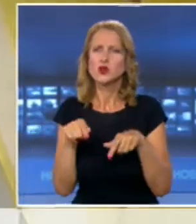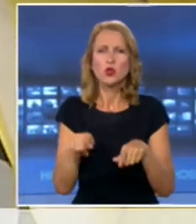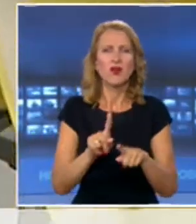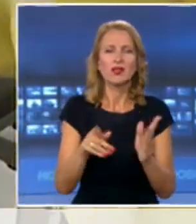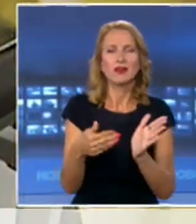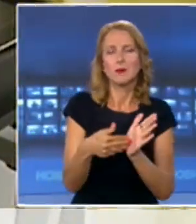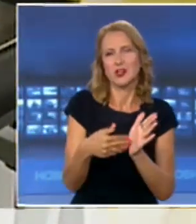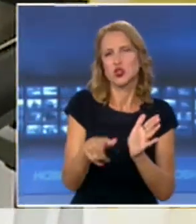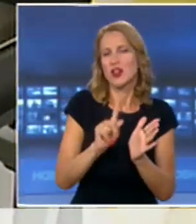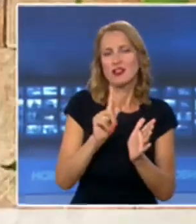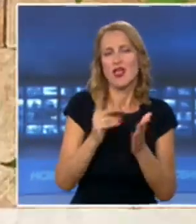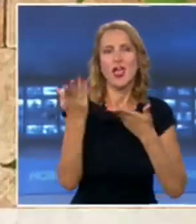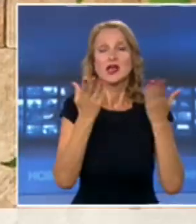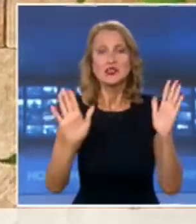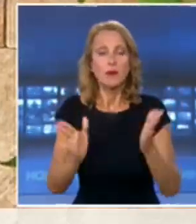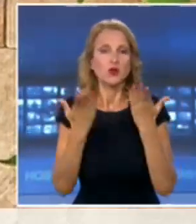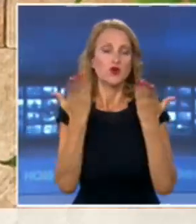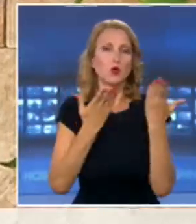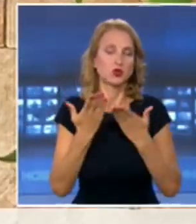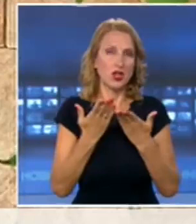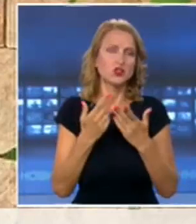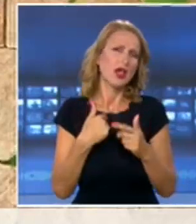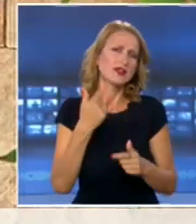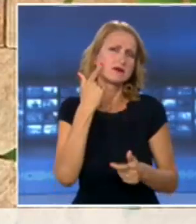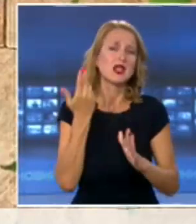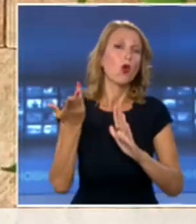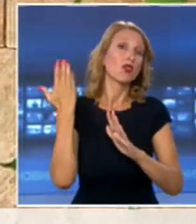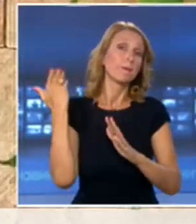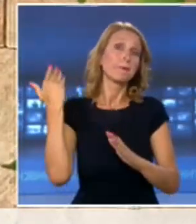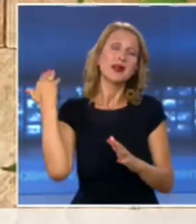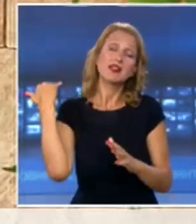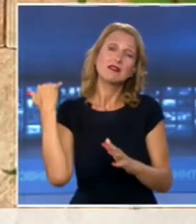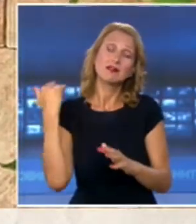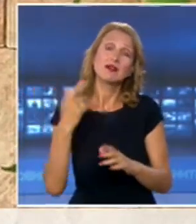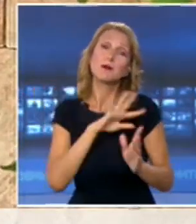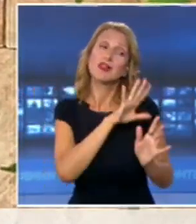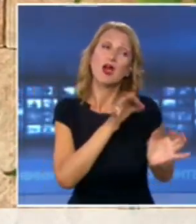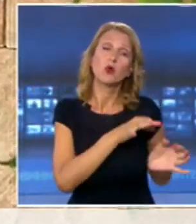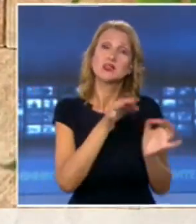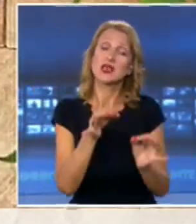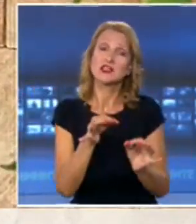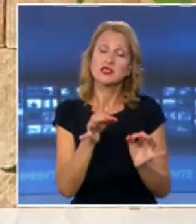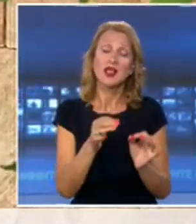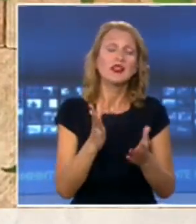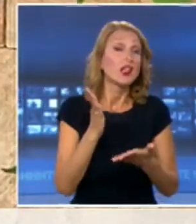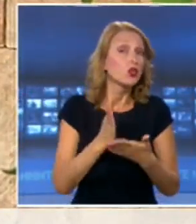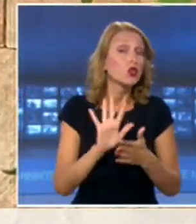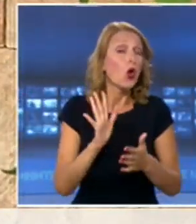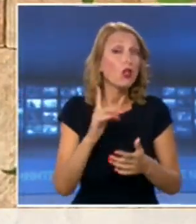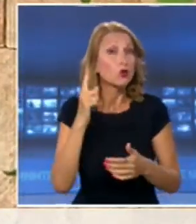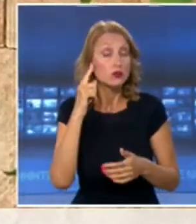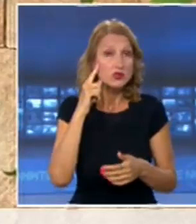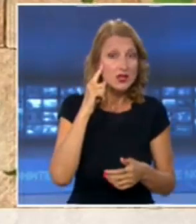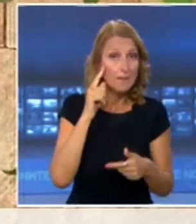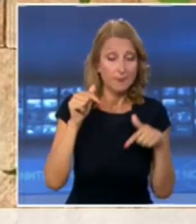на учениците в класните стаи. Аз мисля, че от предходен период, защото доколкото имам сведения, това